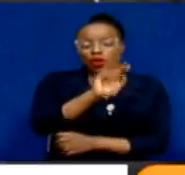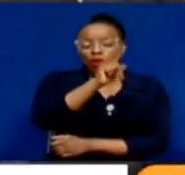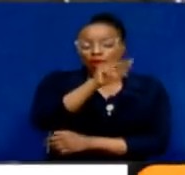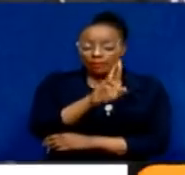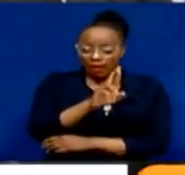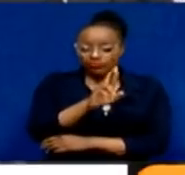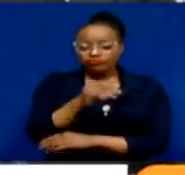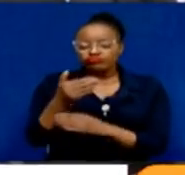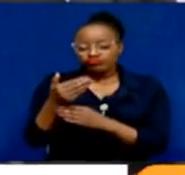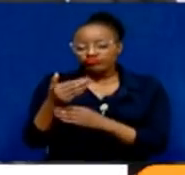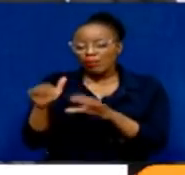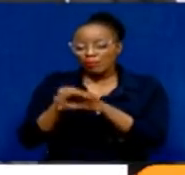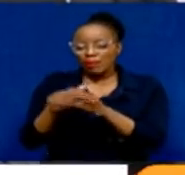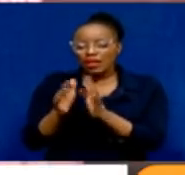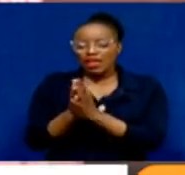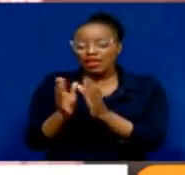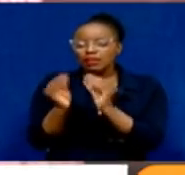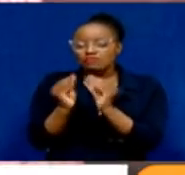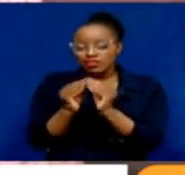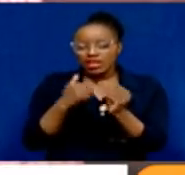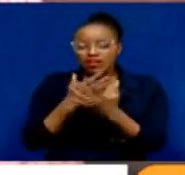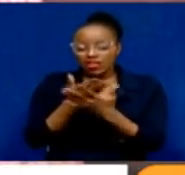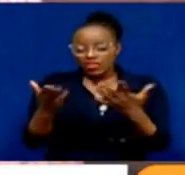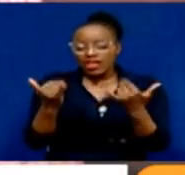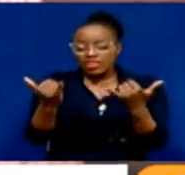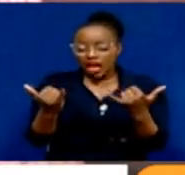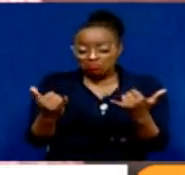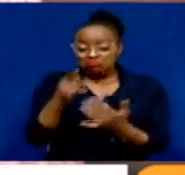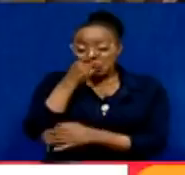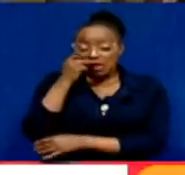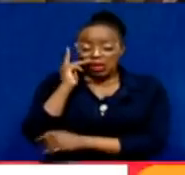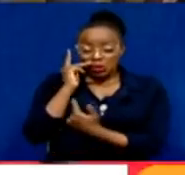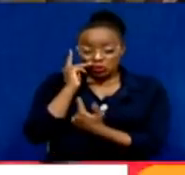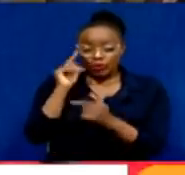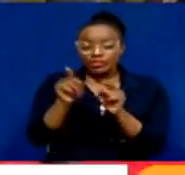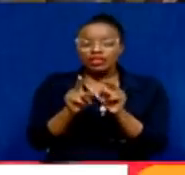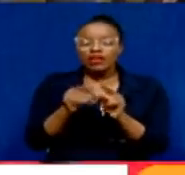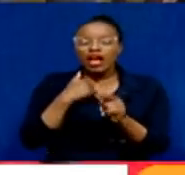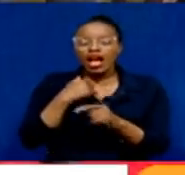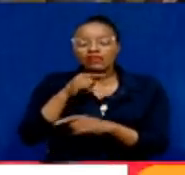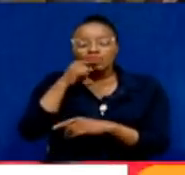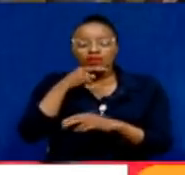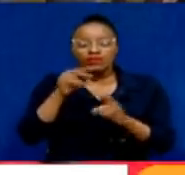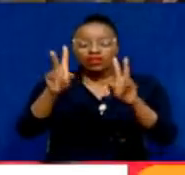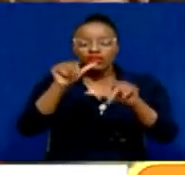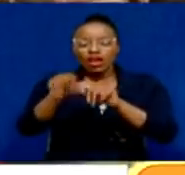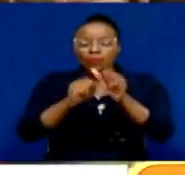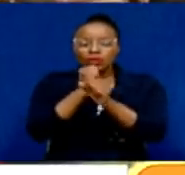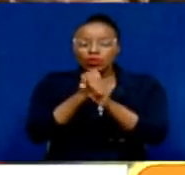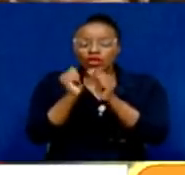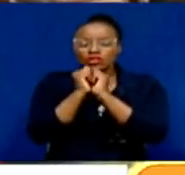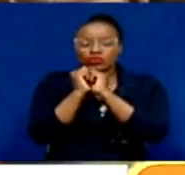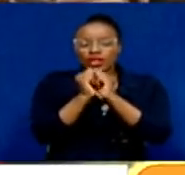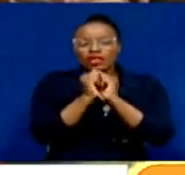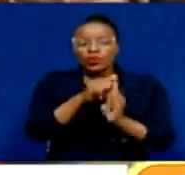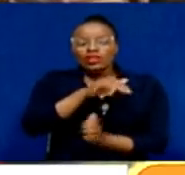Wiper kabla ya kufanya mkutano wa hadhara. Ni hapa ambapo kinara wa Wiper aligusia swala la kufanya kazi na